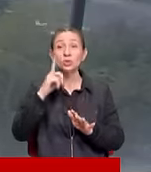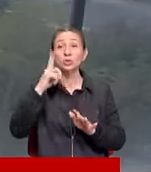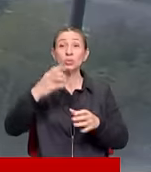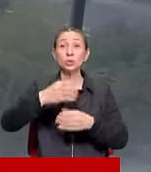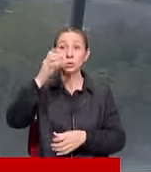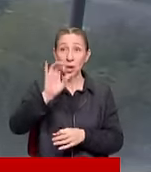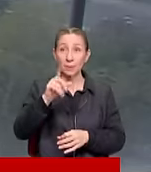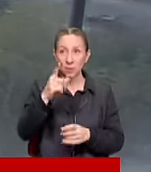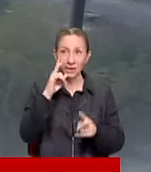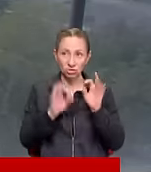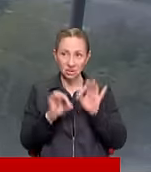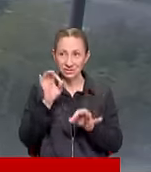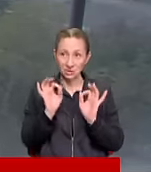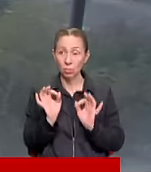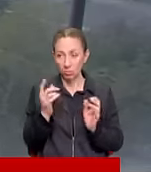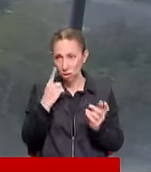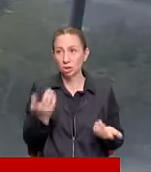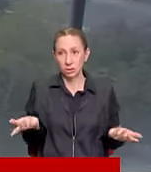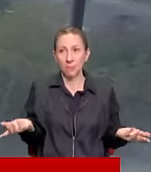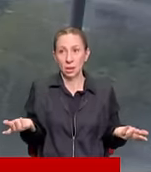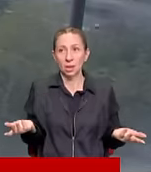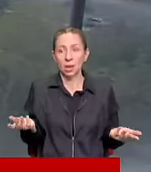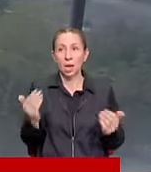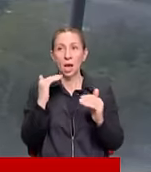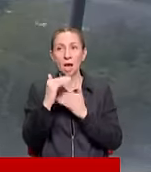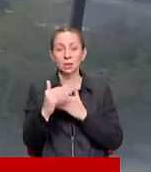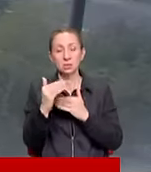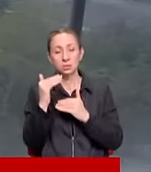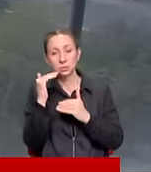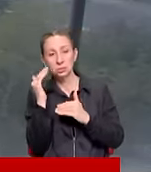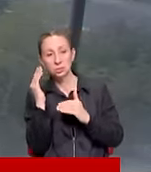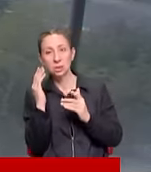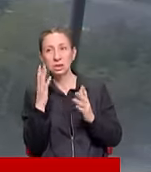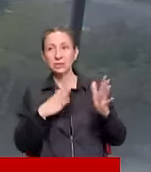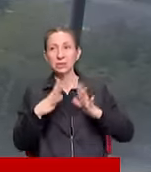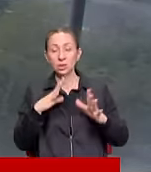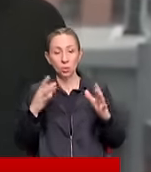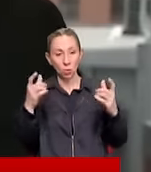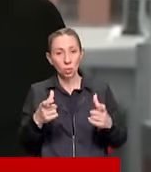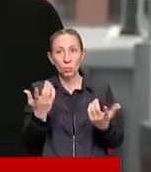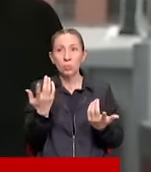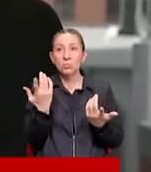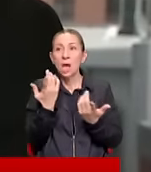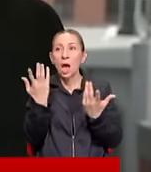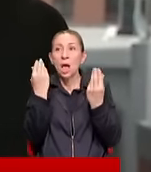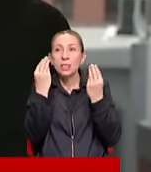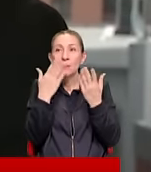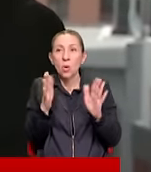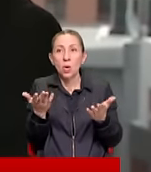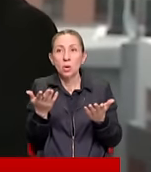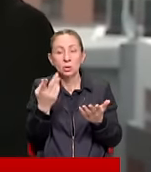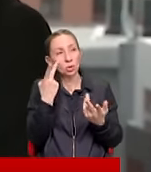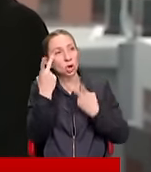Kulesi öyle. Bir de bunlara bakacaksınız herhalde. Bakacağız tabii. Yani şimdi halkın yoğunluğunu arz eden konumları da yok. Çok ilginç yani.